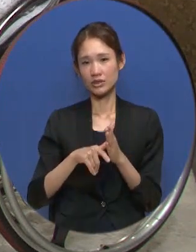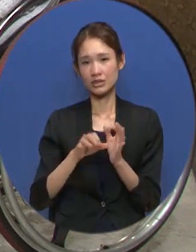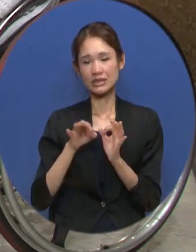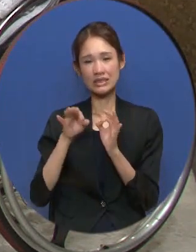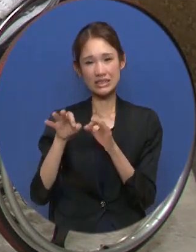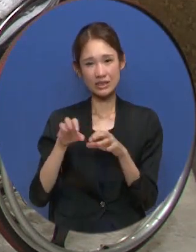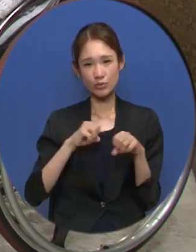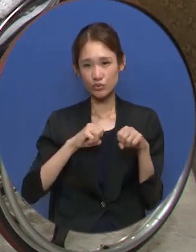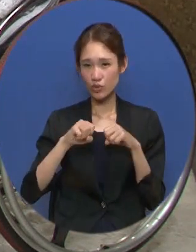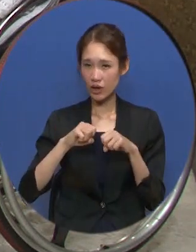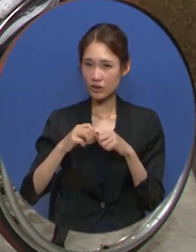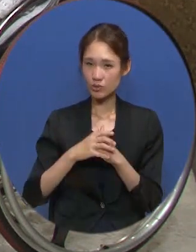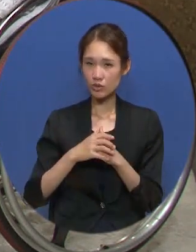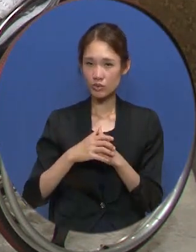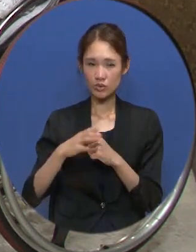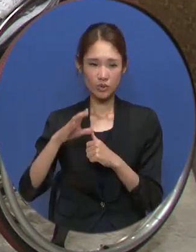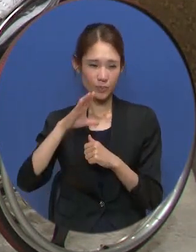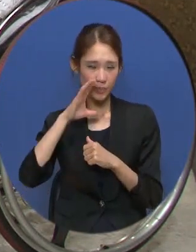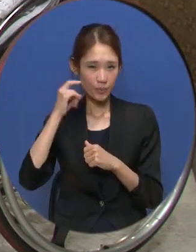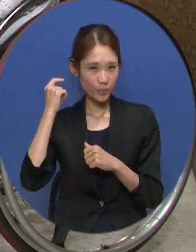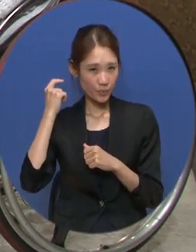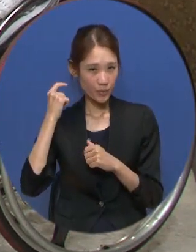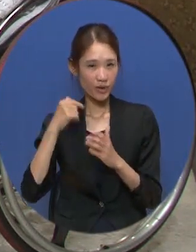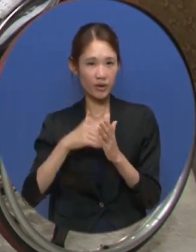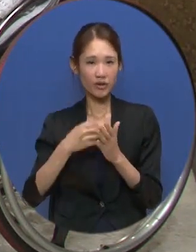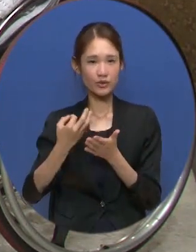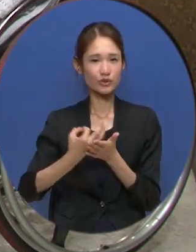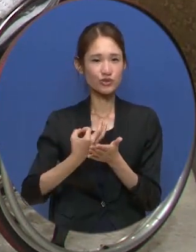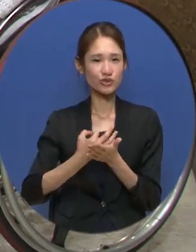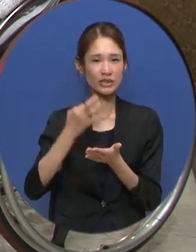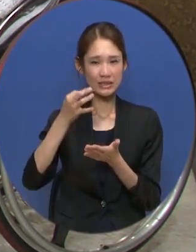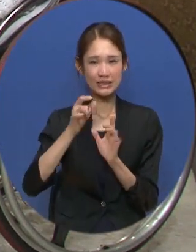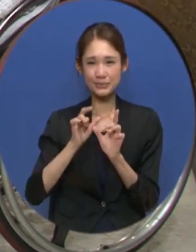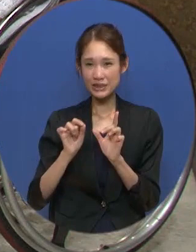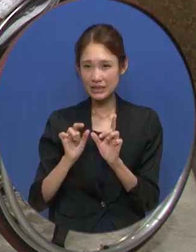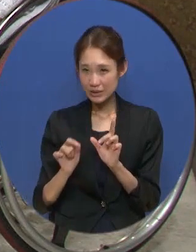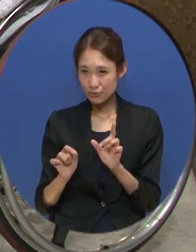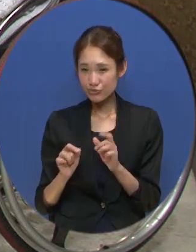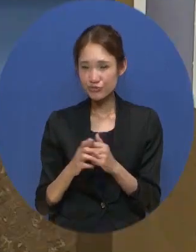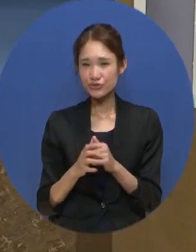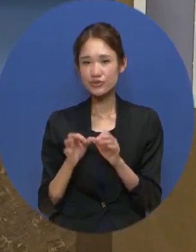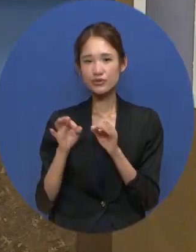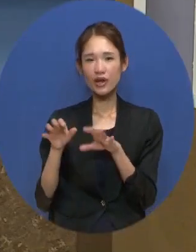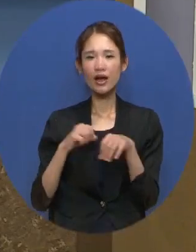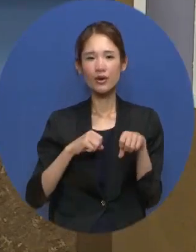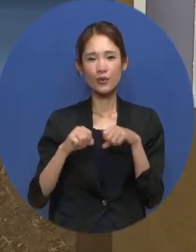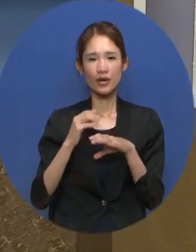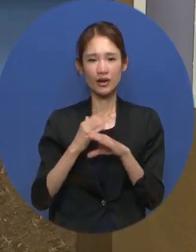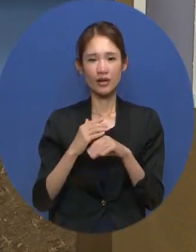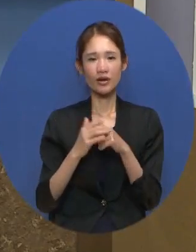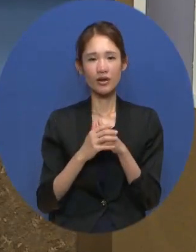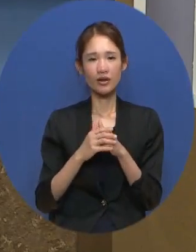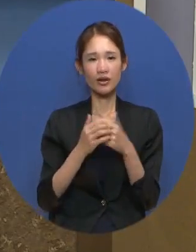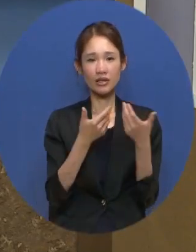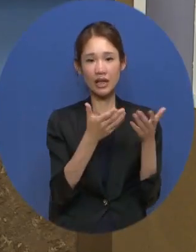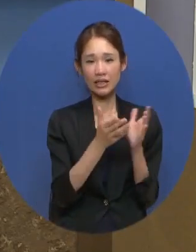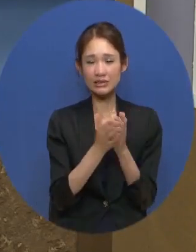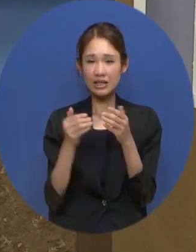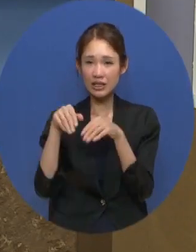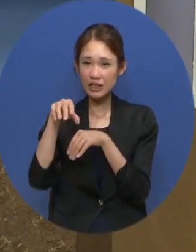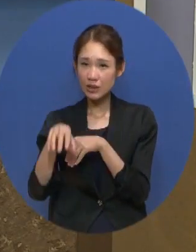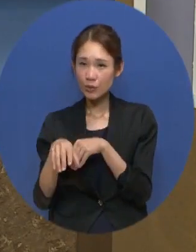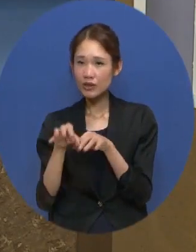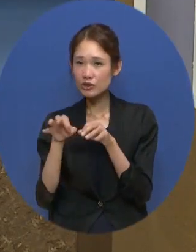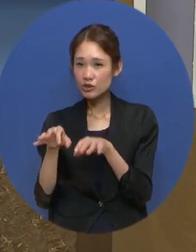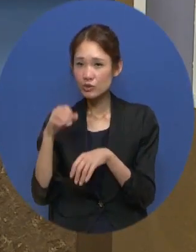기부 활동을 한다고 네. 이제 조금 수익금 일부를 기부를 활동을 한다고 하셨는데 주로 어떤 단체나 기관에 기부를